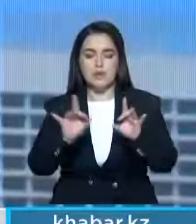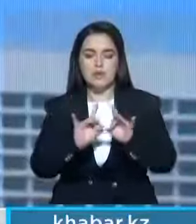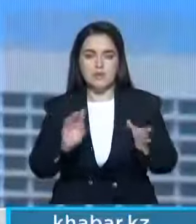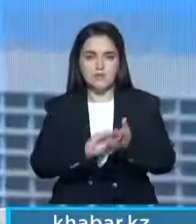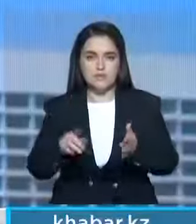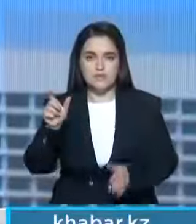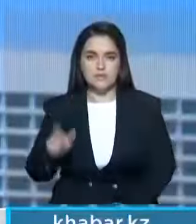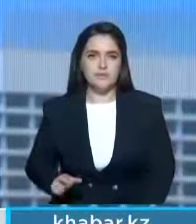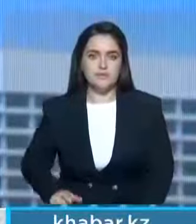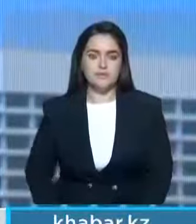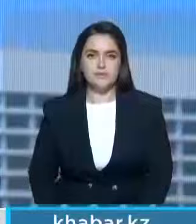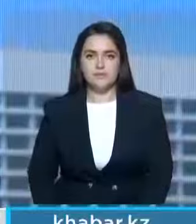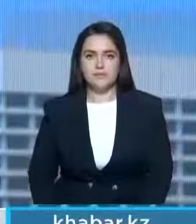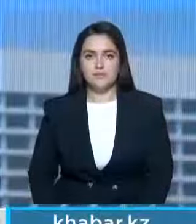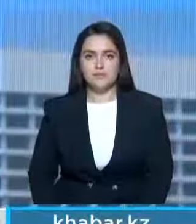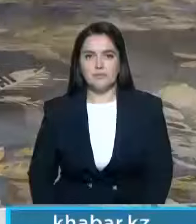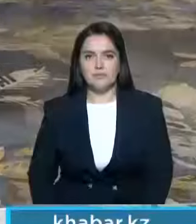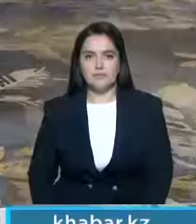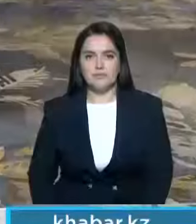Динара Жанбатырова.